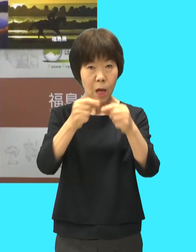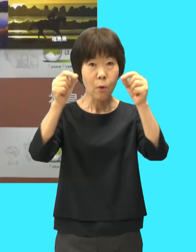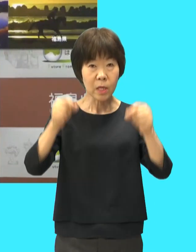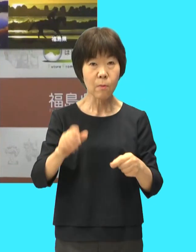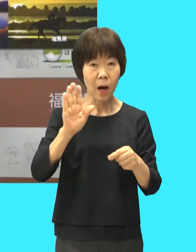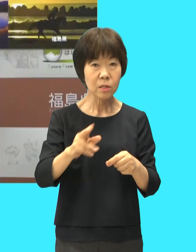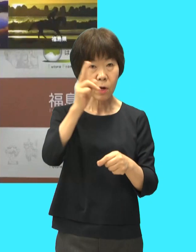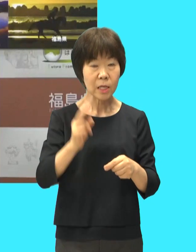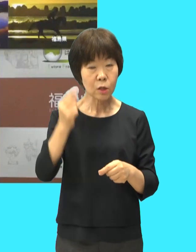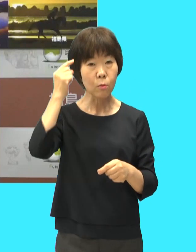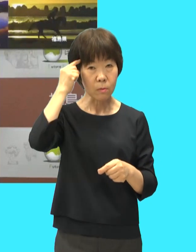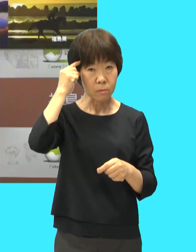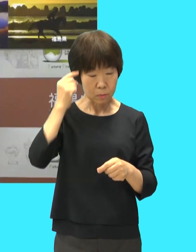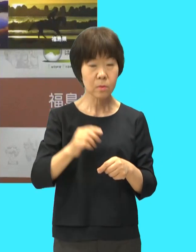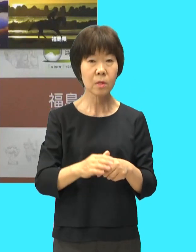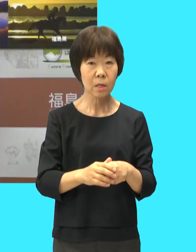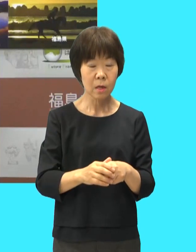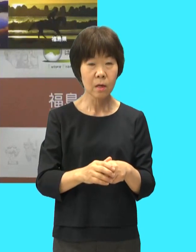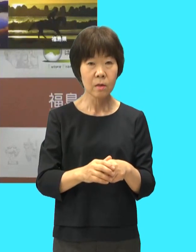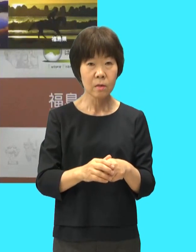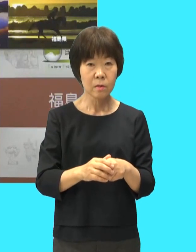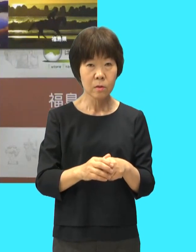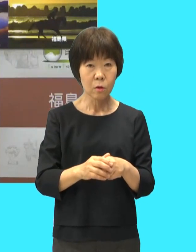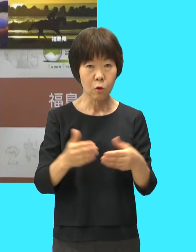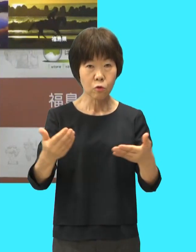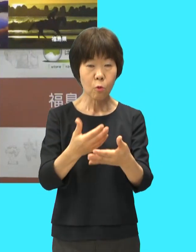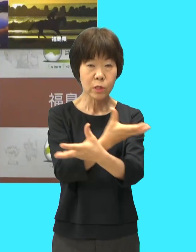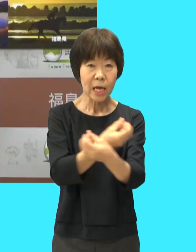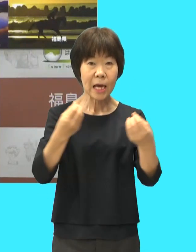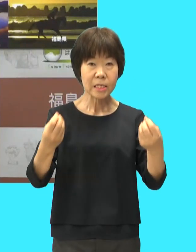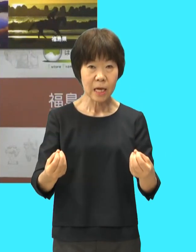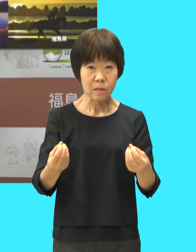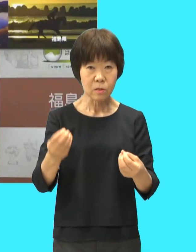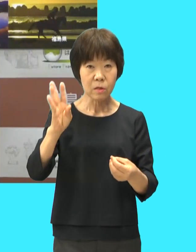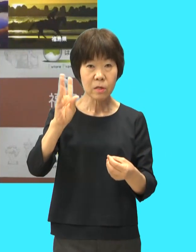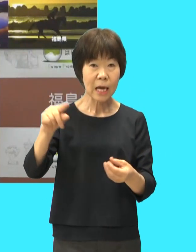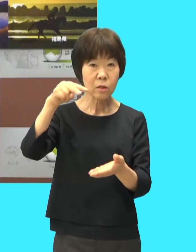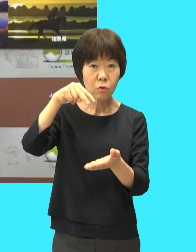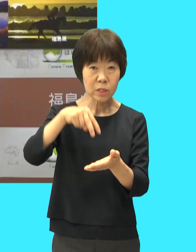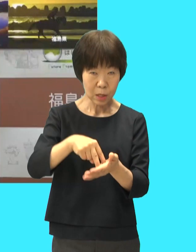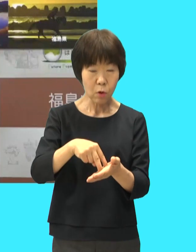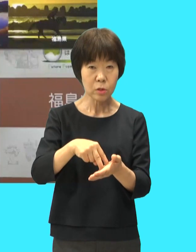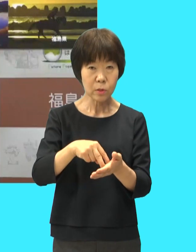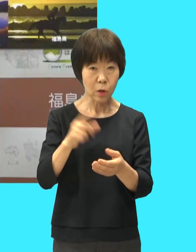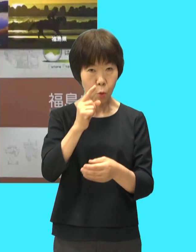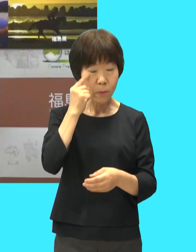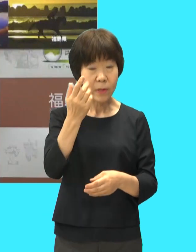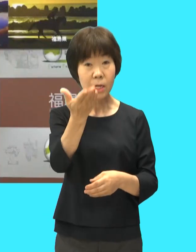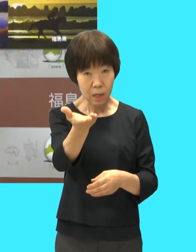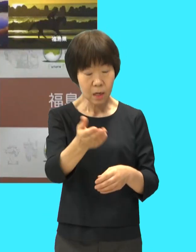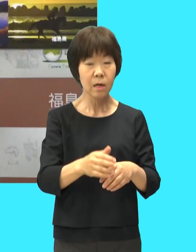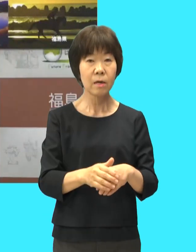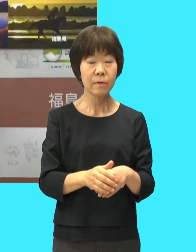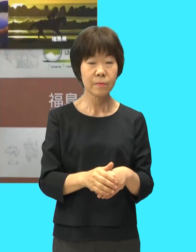名のはできたと思うんですけども伊勢この問題についてですね業務提携している c の8羽として県のシーンの立場としですねどのように見てらっしゃったかという話